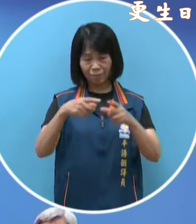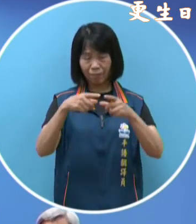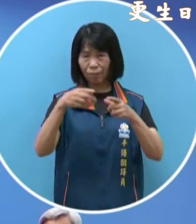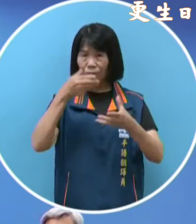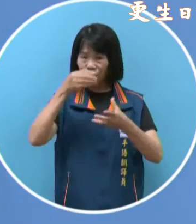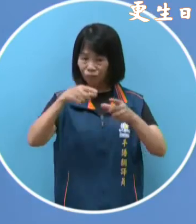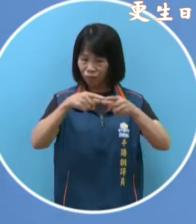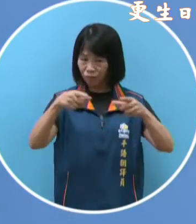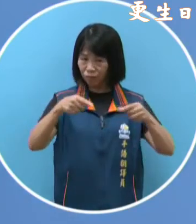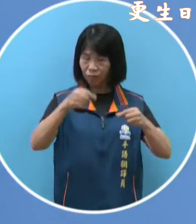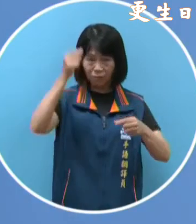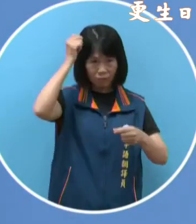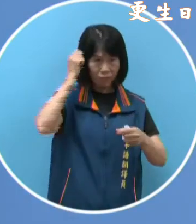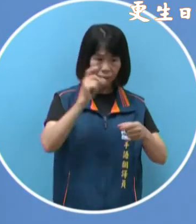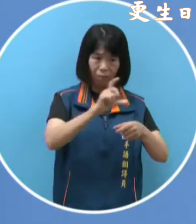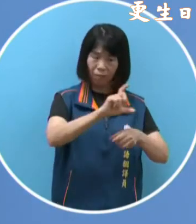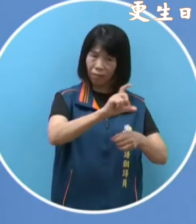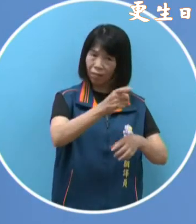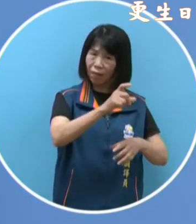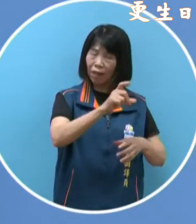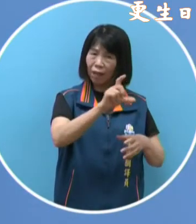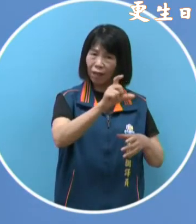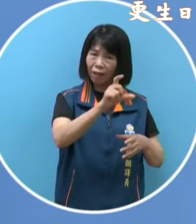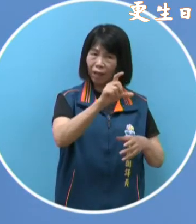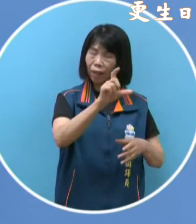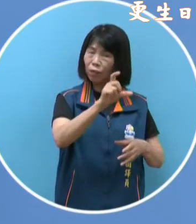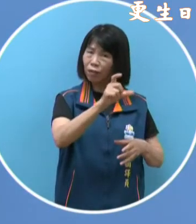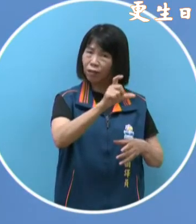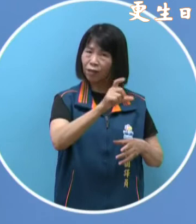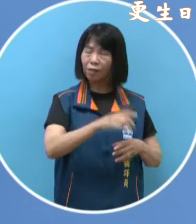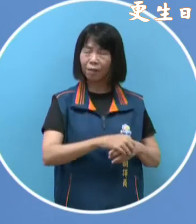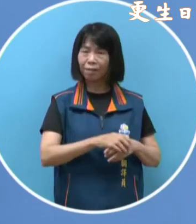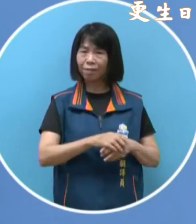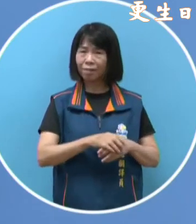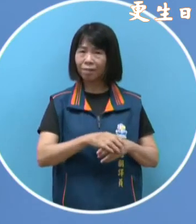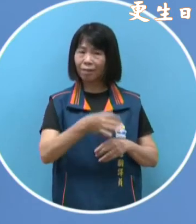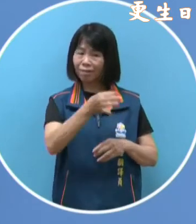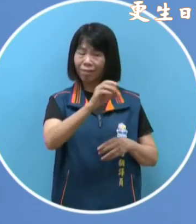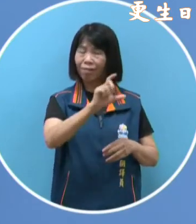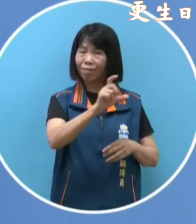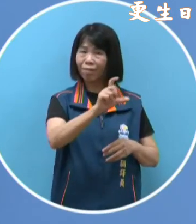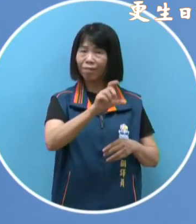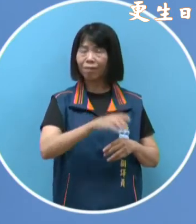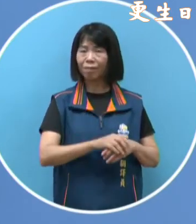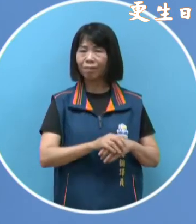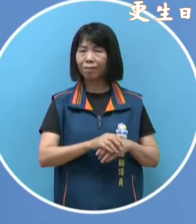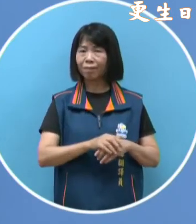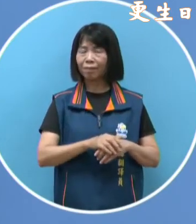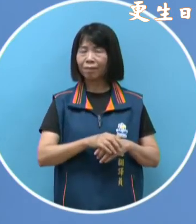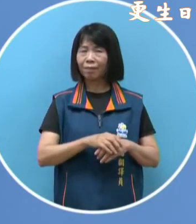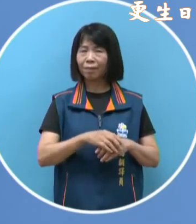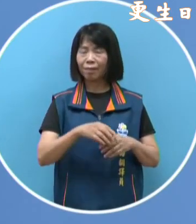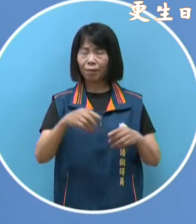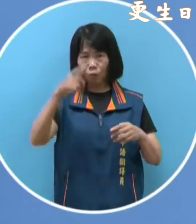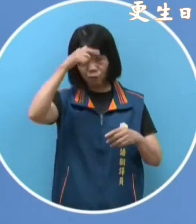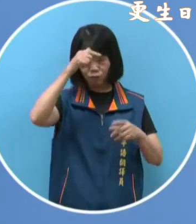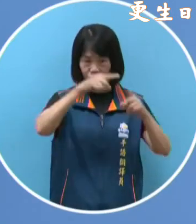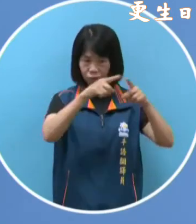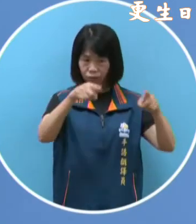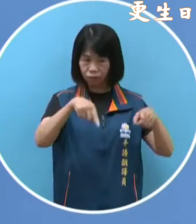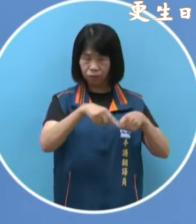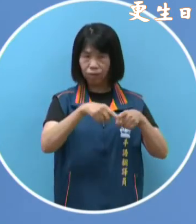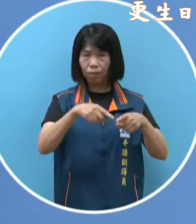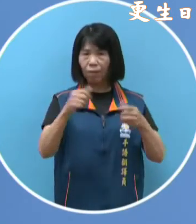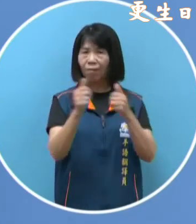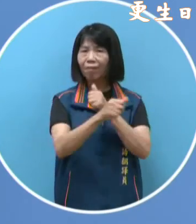哈？早餐是60块钱，哈，每一位只要领到早这个餐券的人，哈，这个黄色单子